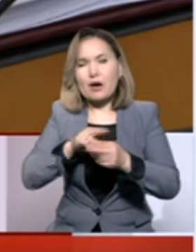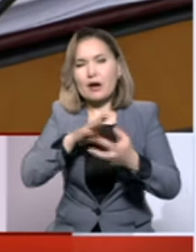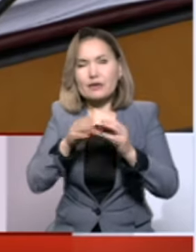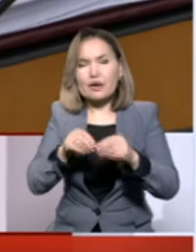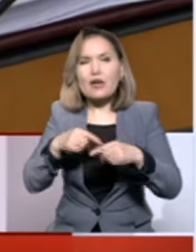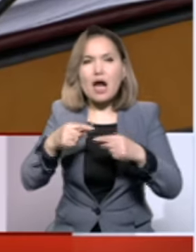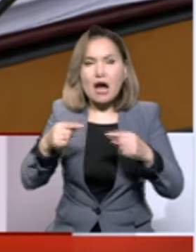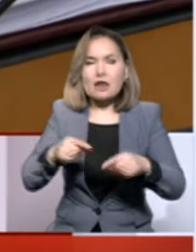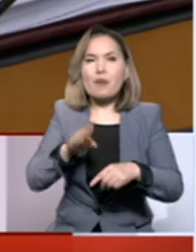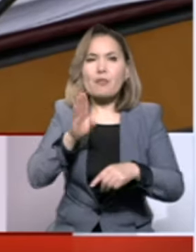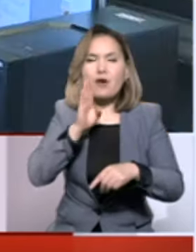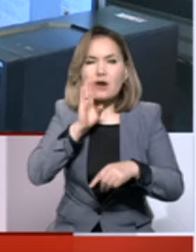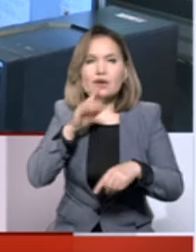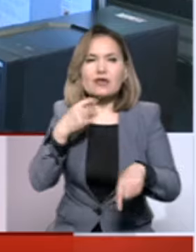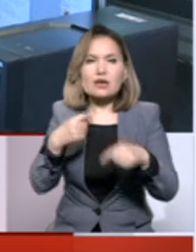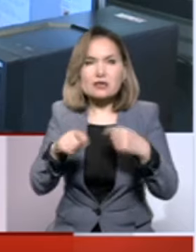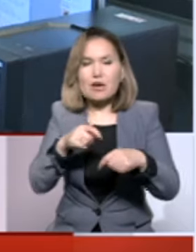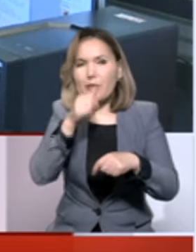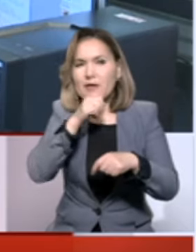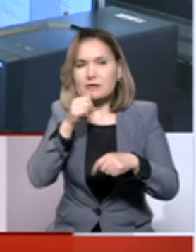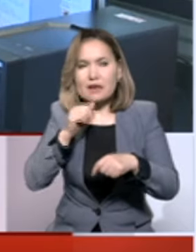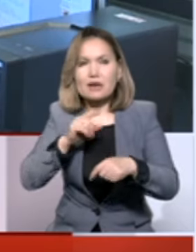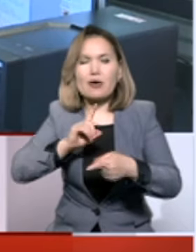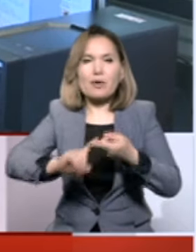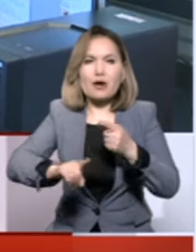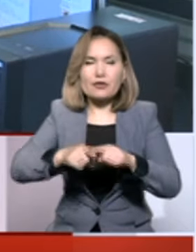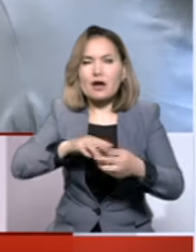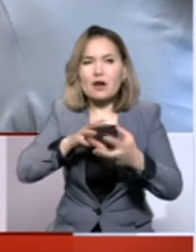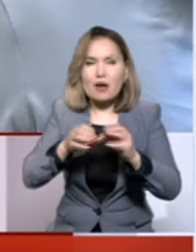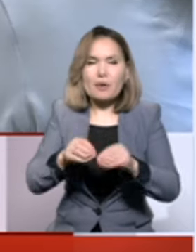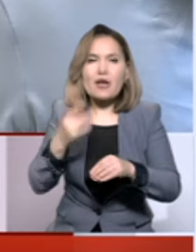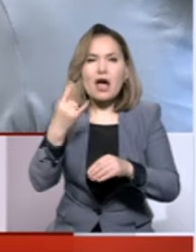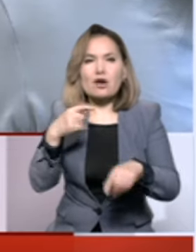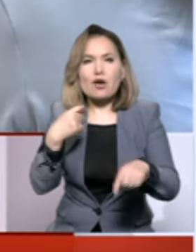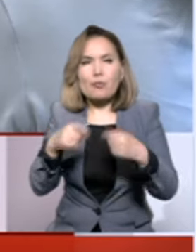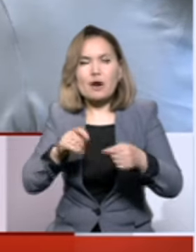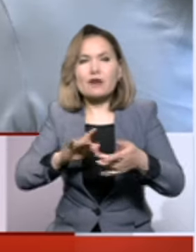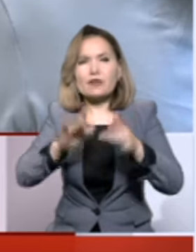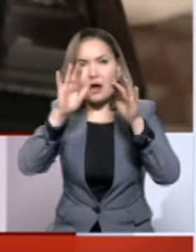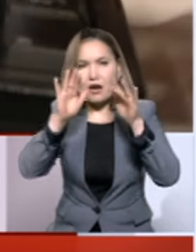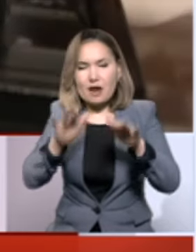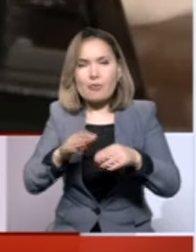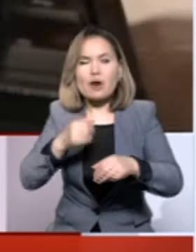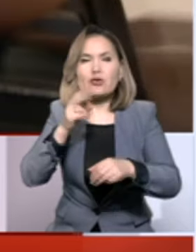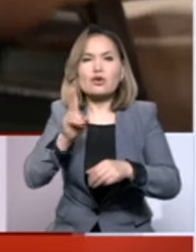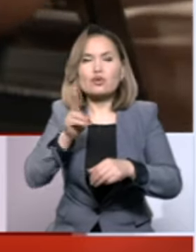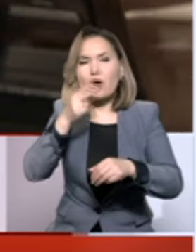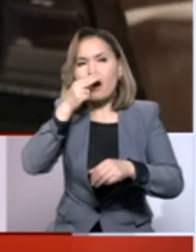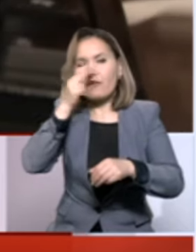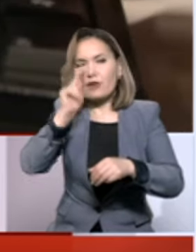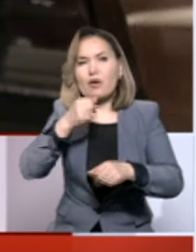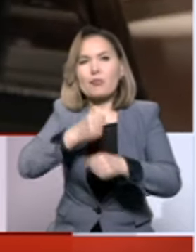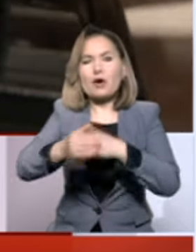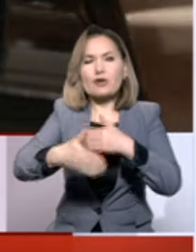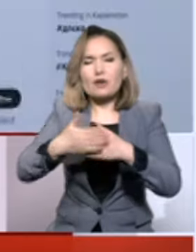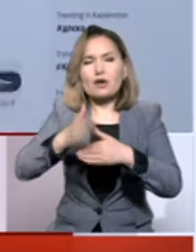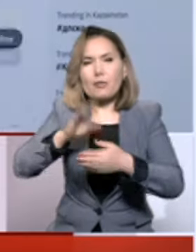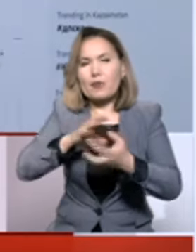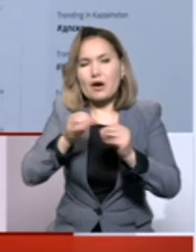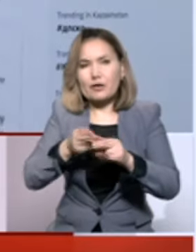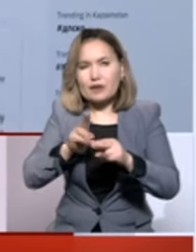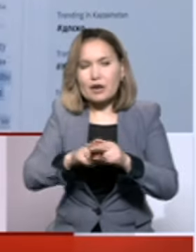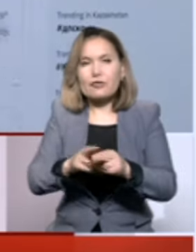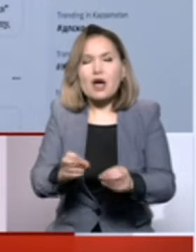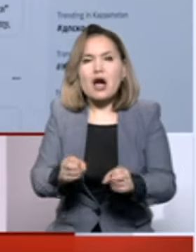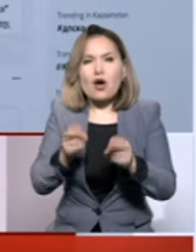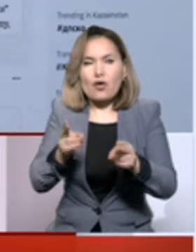қызмет ұйымдастырушылар мен қызмет көрсететіндер, сондай-ақ оларды жарнамалайтын сайттардың иелері де жазаланады. Олар бұрынғыдай әкімшілік емес,